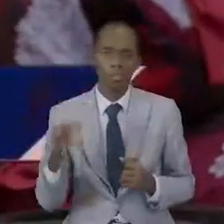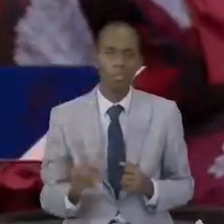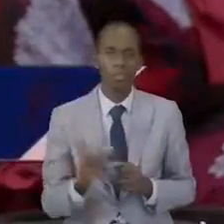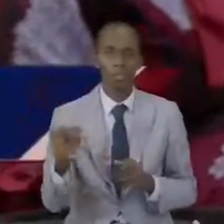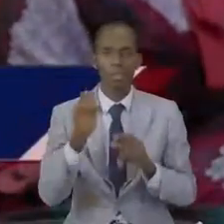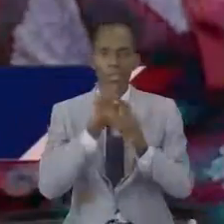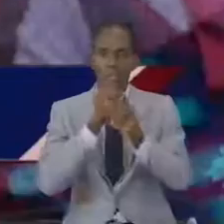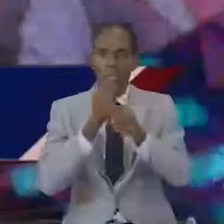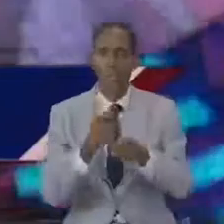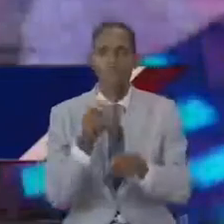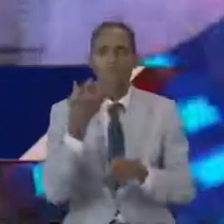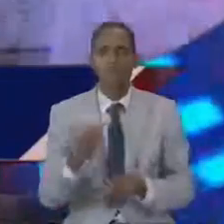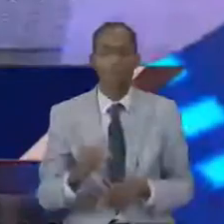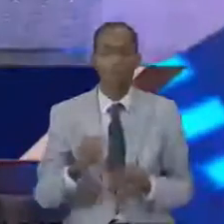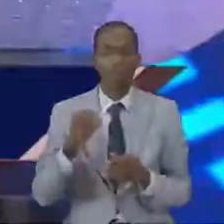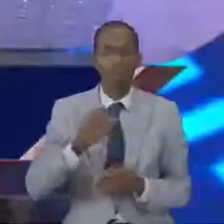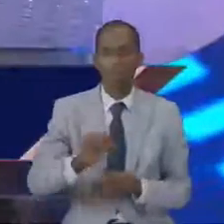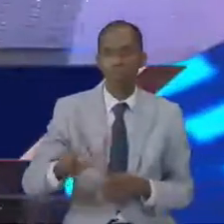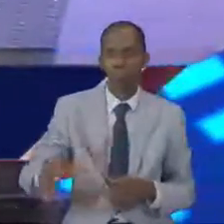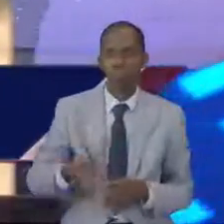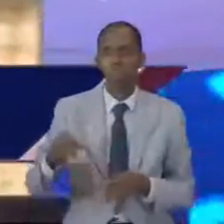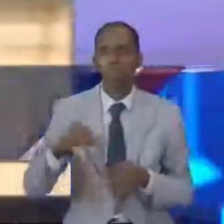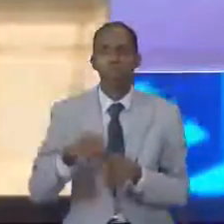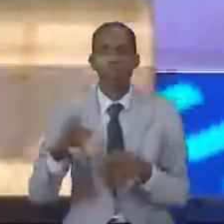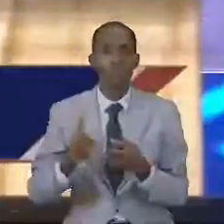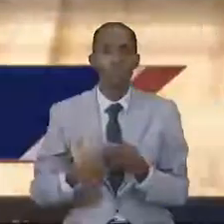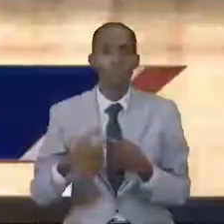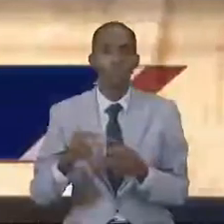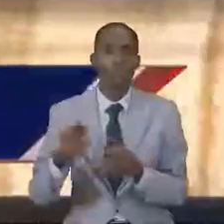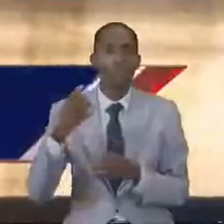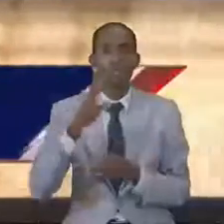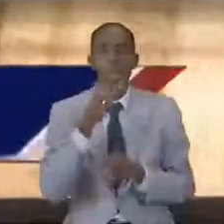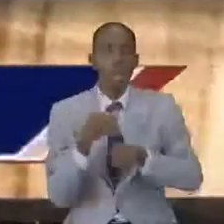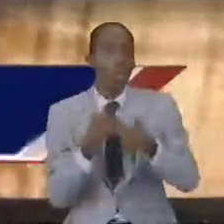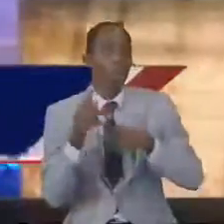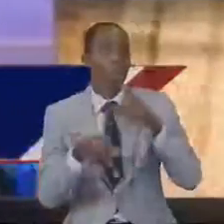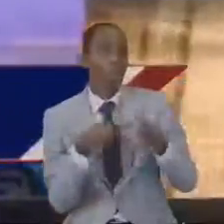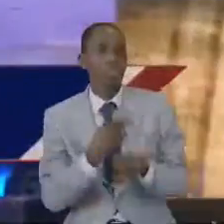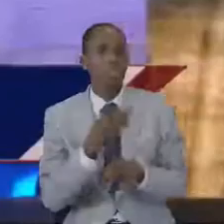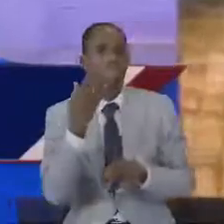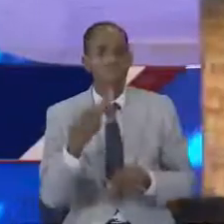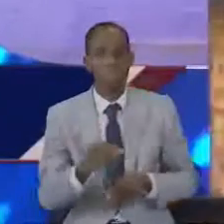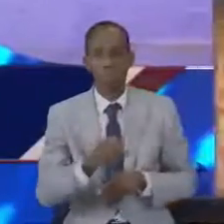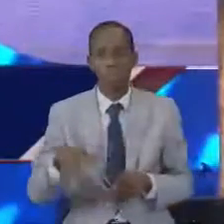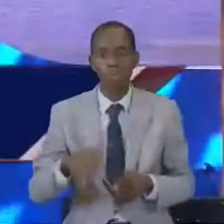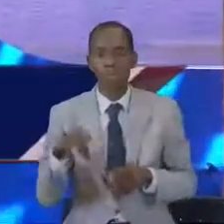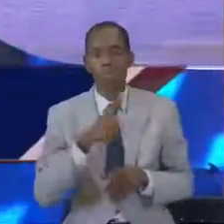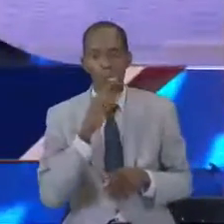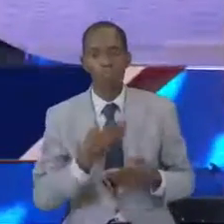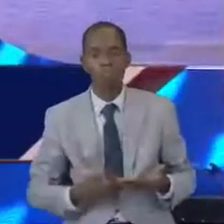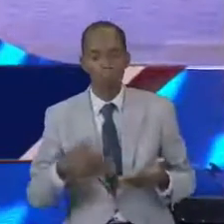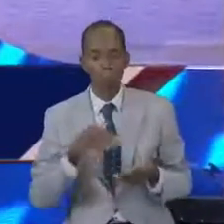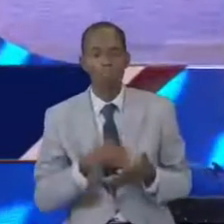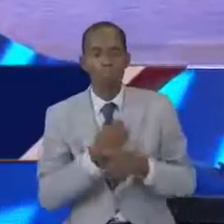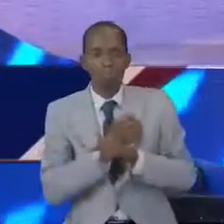récompense éternelle de semer selon l'esprit il y a plusieurs types de semences mais là il y